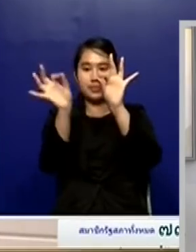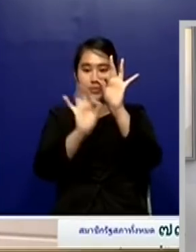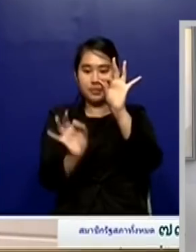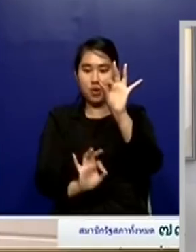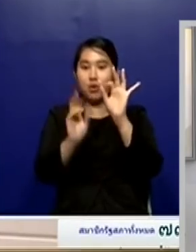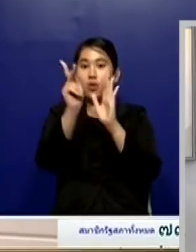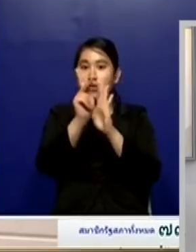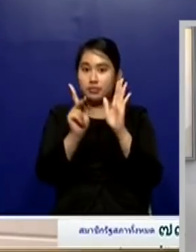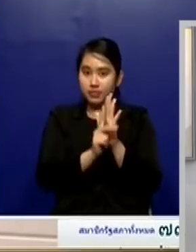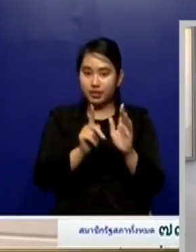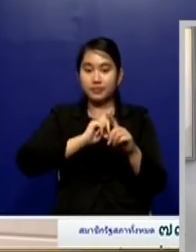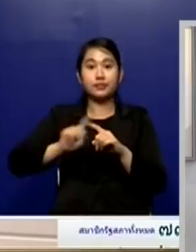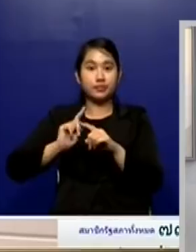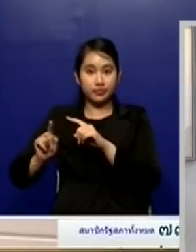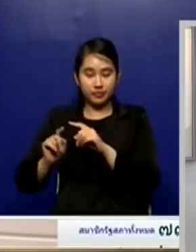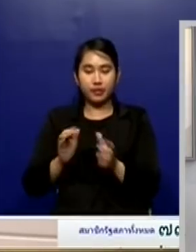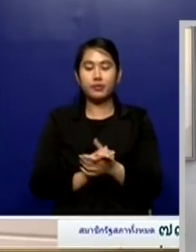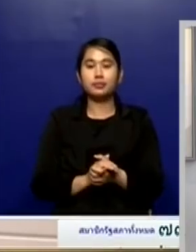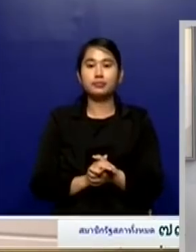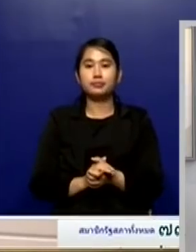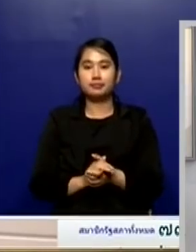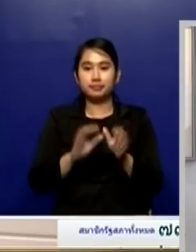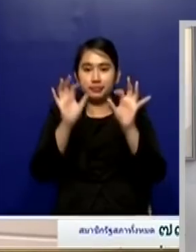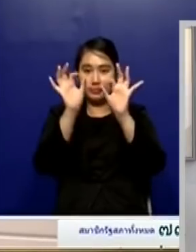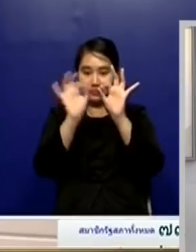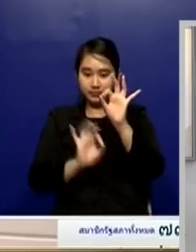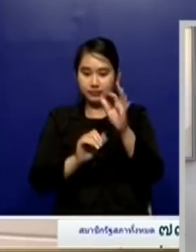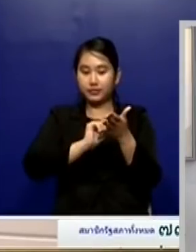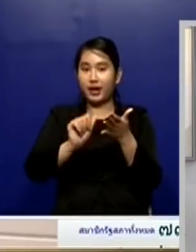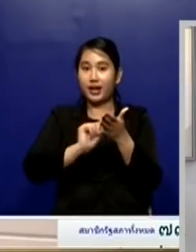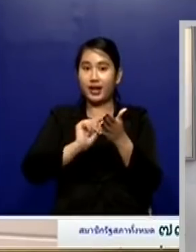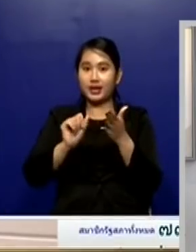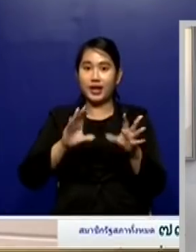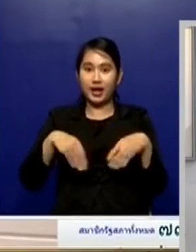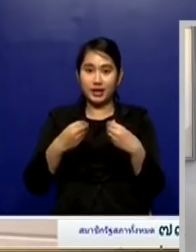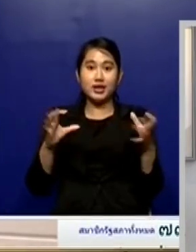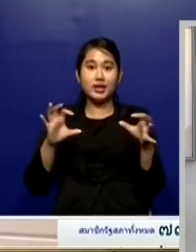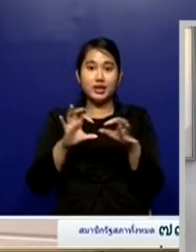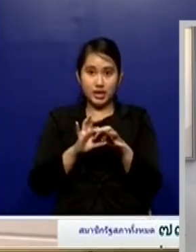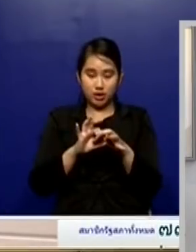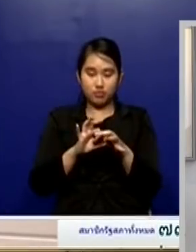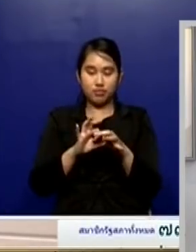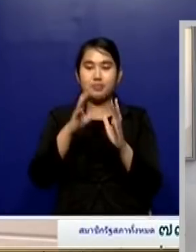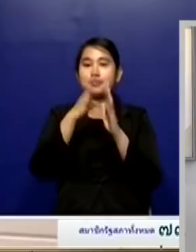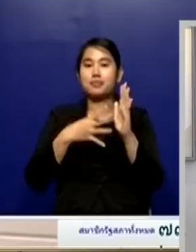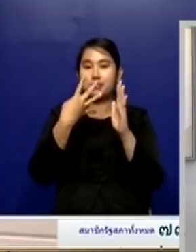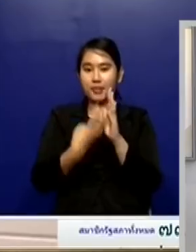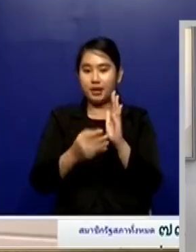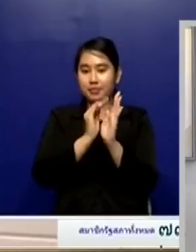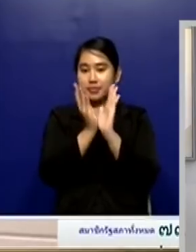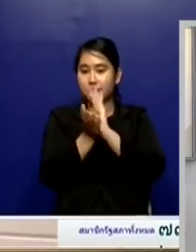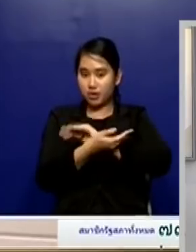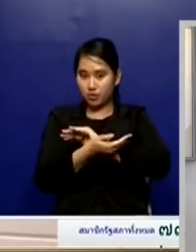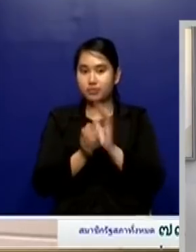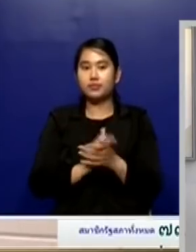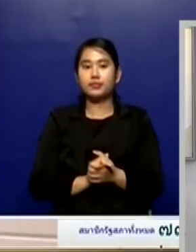ตะชูศักดิ์เนี่ยเสนอเพิ่ม 2ประเด็นจากเดิมการประชามติเนี่ยเขาบอกว่าจะประชามติก็ต่อเมื่อเดิมแก้ไขรัฐธรรมนูญ